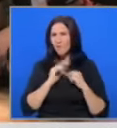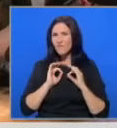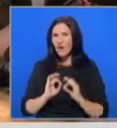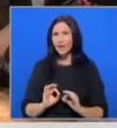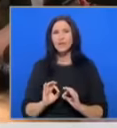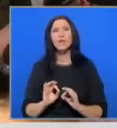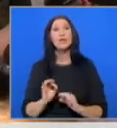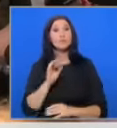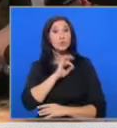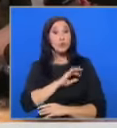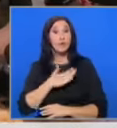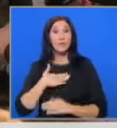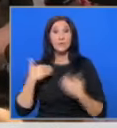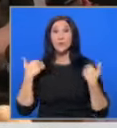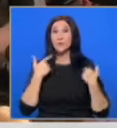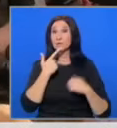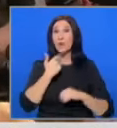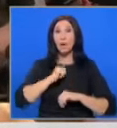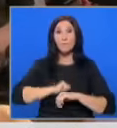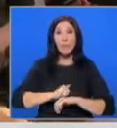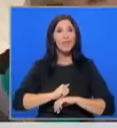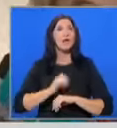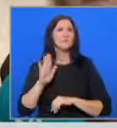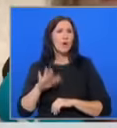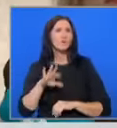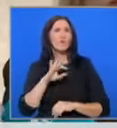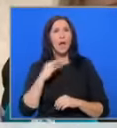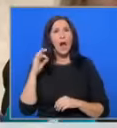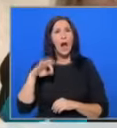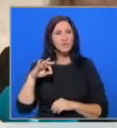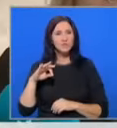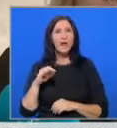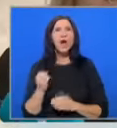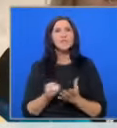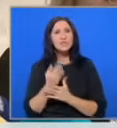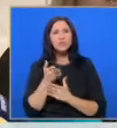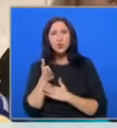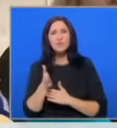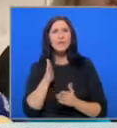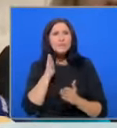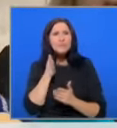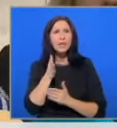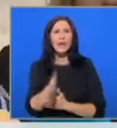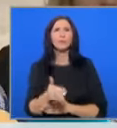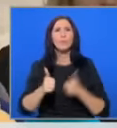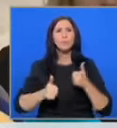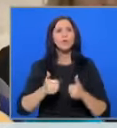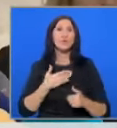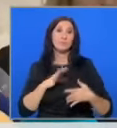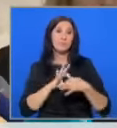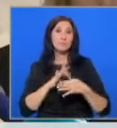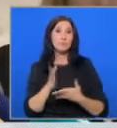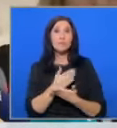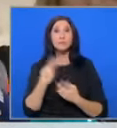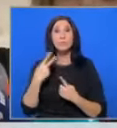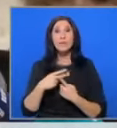в успеха на нашия кандидат за кмет и в неговите качества. Възраждане ще отиде директно на балотаж и да, има зависимост между медии и политика и